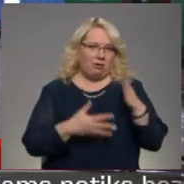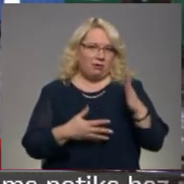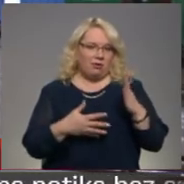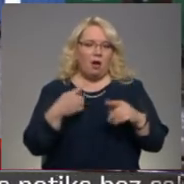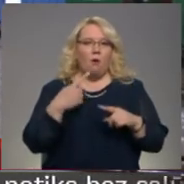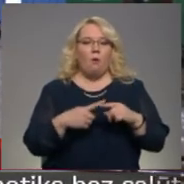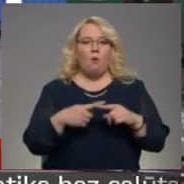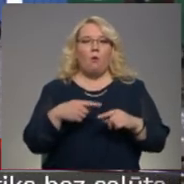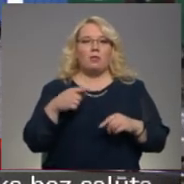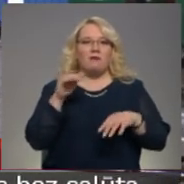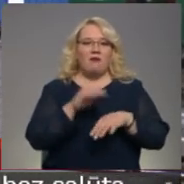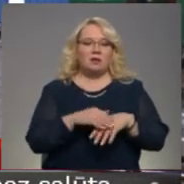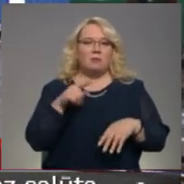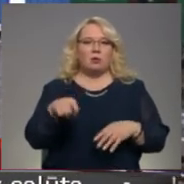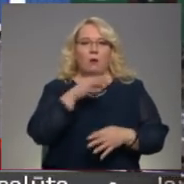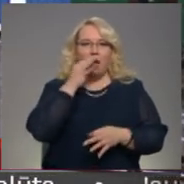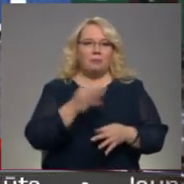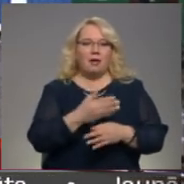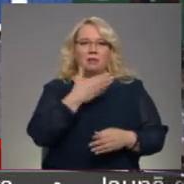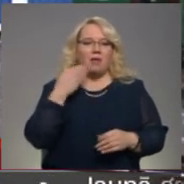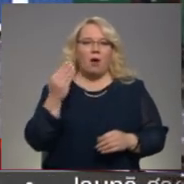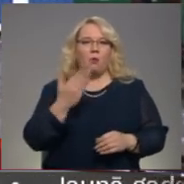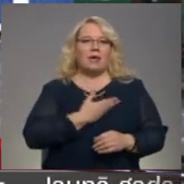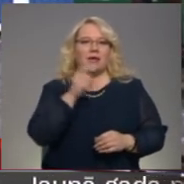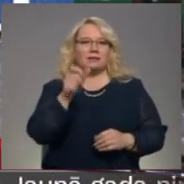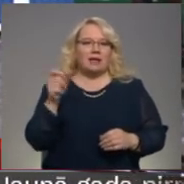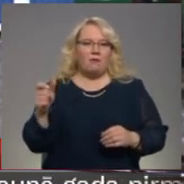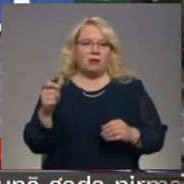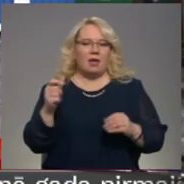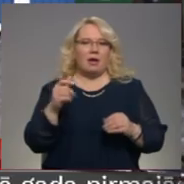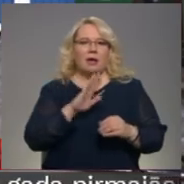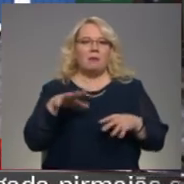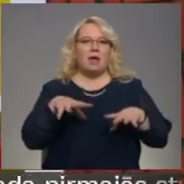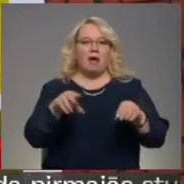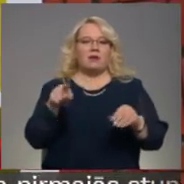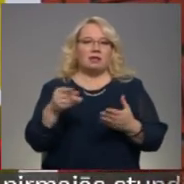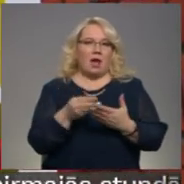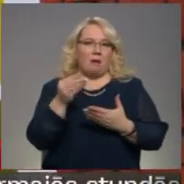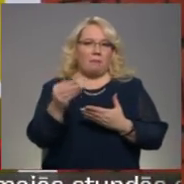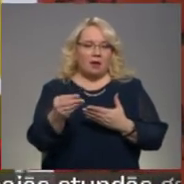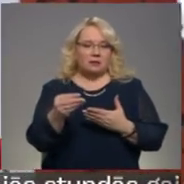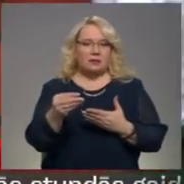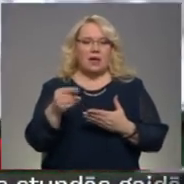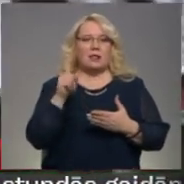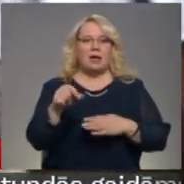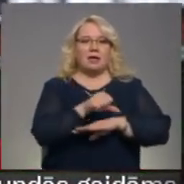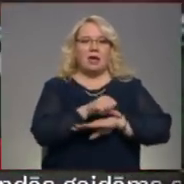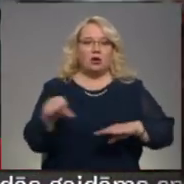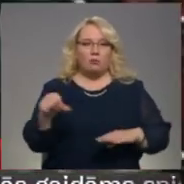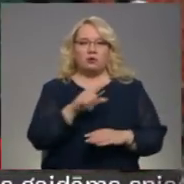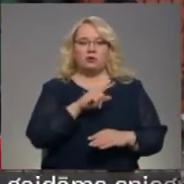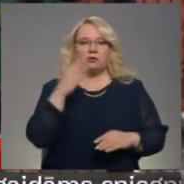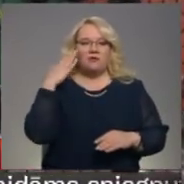rēķina, un faktiski par šo nav atbildīgi minēto māju iedzīvotāji, kam jāveic šī apmaksa. Lai ierobežotu nepiedrošu